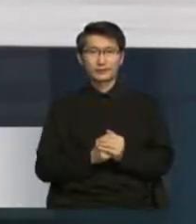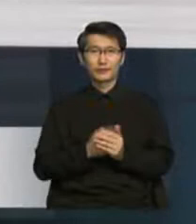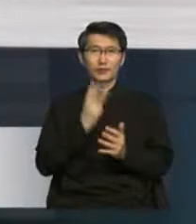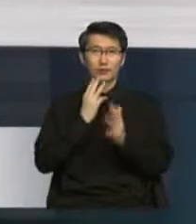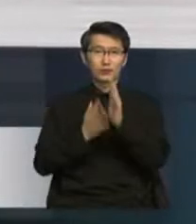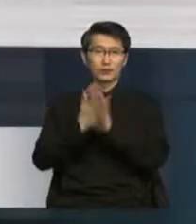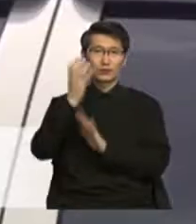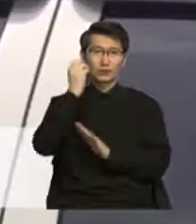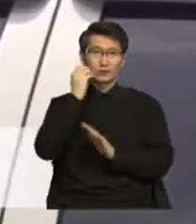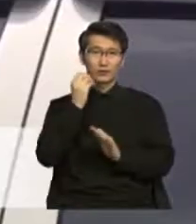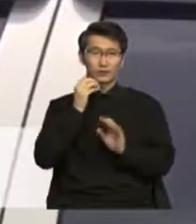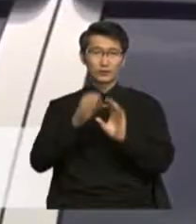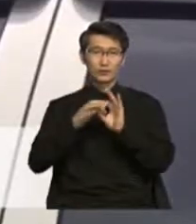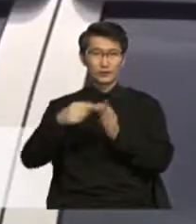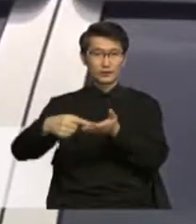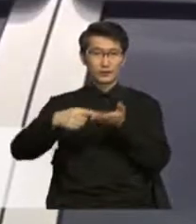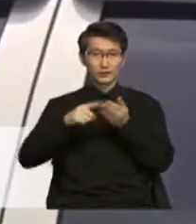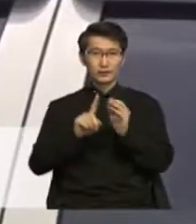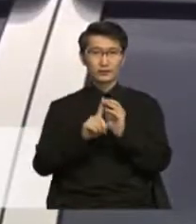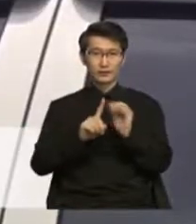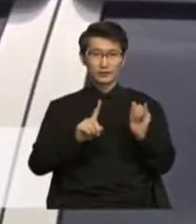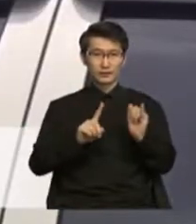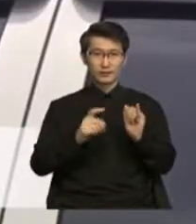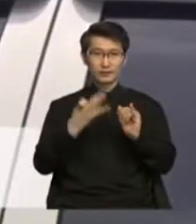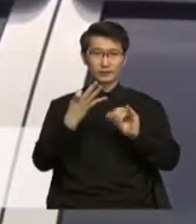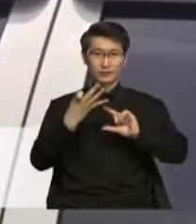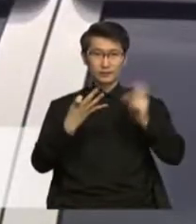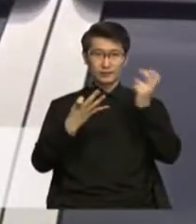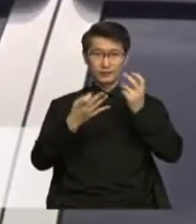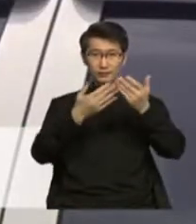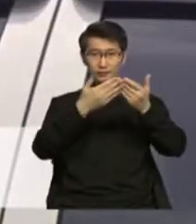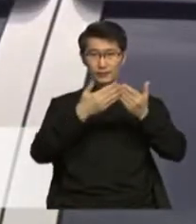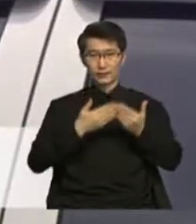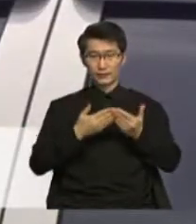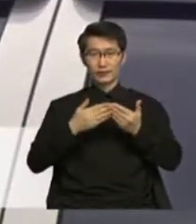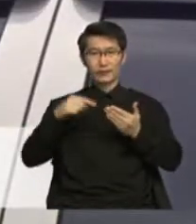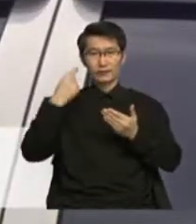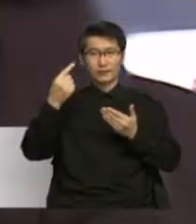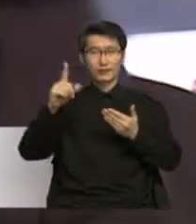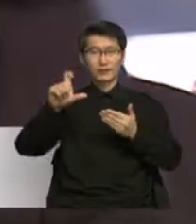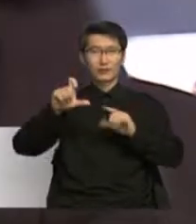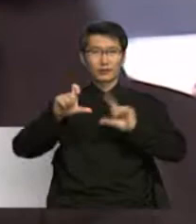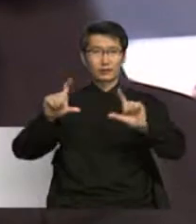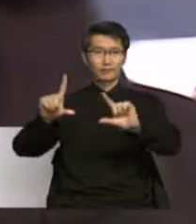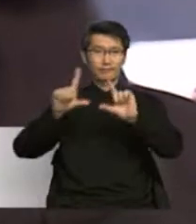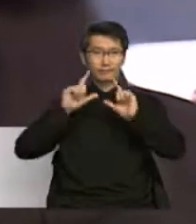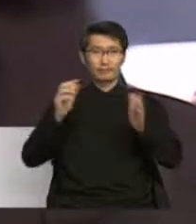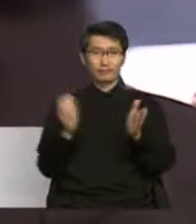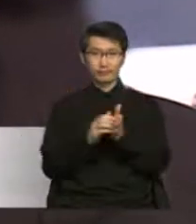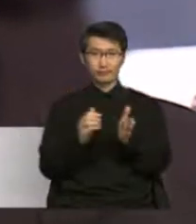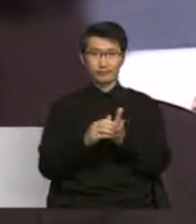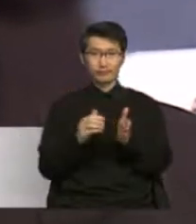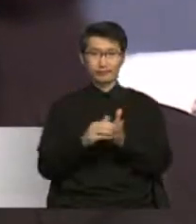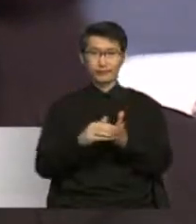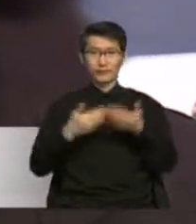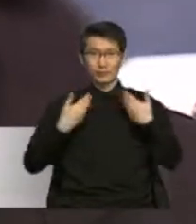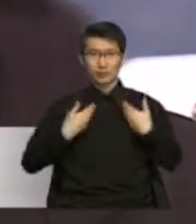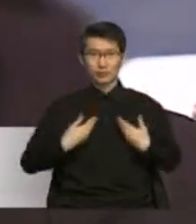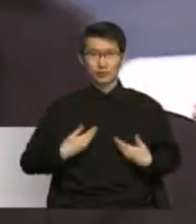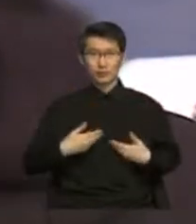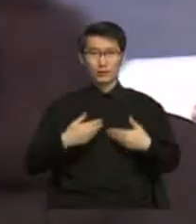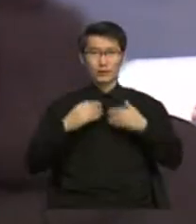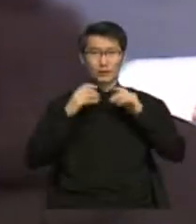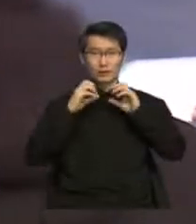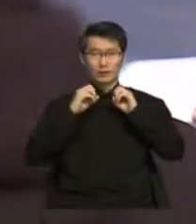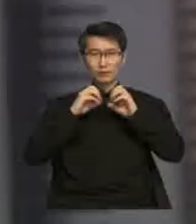서울시 홈페이지를 통해 신청한 시민 한 명이 지난 14일 검사를 받고 다음날 양성 판정을 받은 것 조용한 전파가